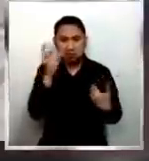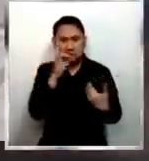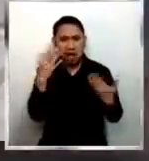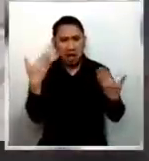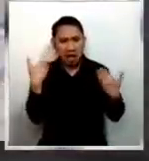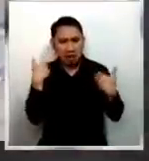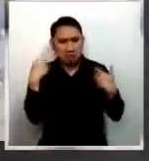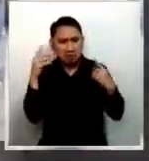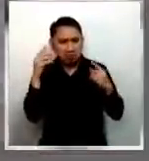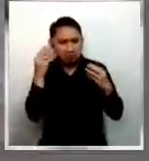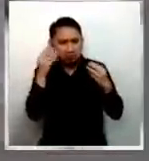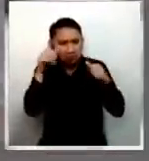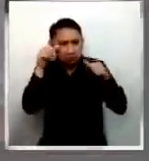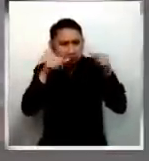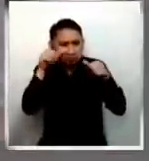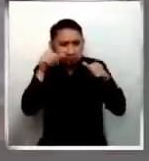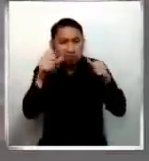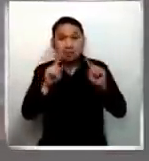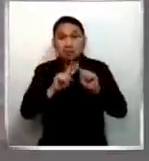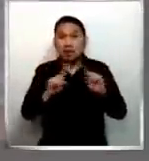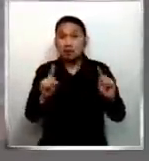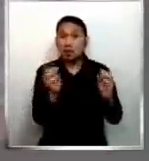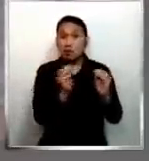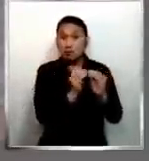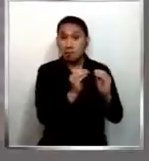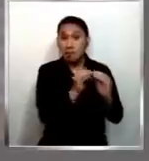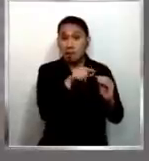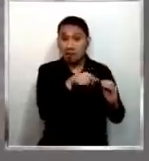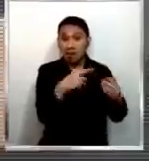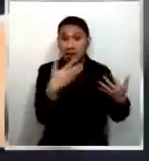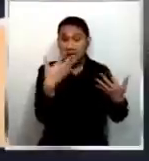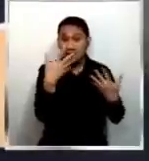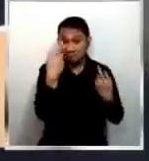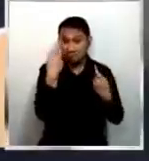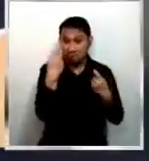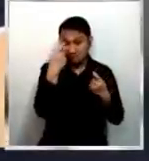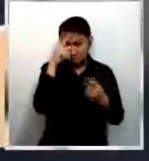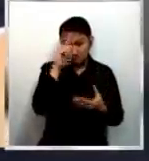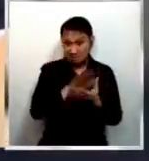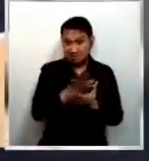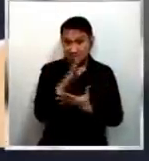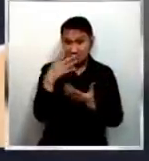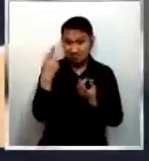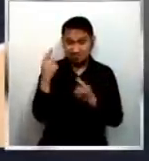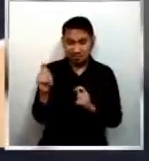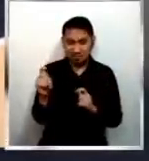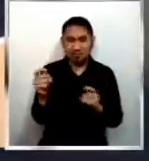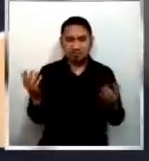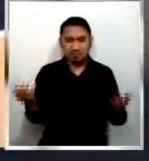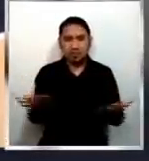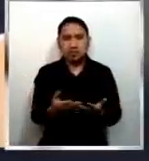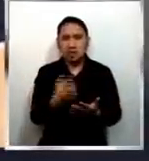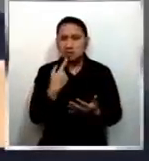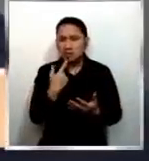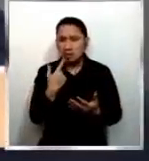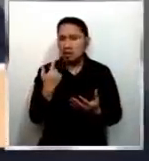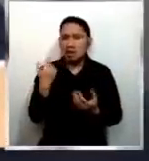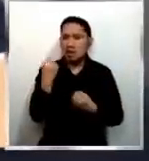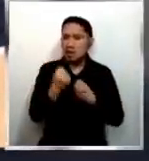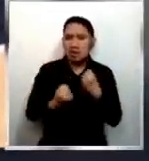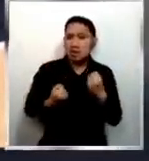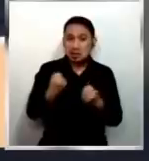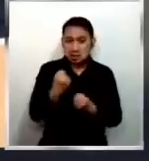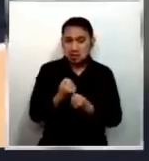V, lumalabas na mas marami raw ang naniniwala sa bakuna ng Russia. Ang sabi ay taon bago ma-discovery ang bakuna para sa